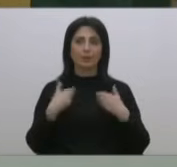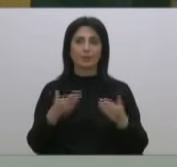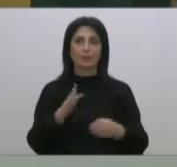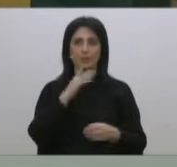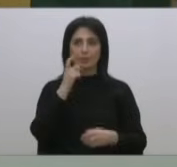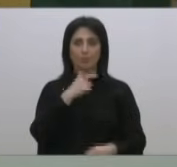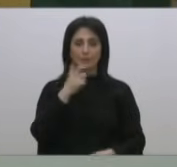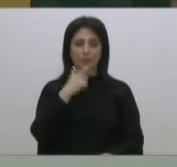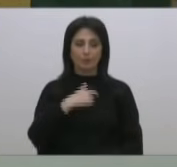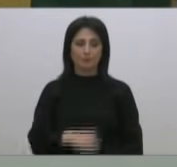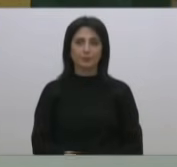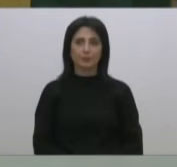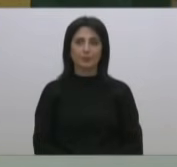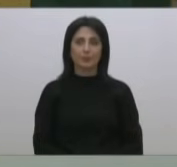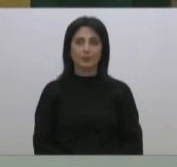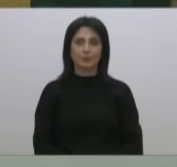მოგესალმებით, ქალბატონებო და ბატონებო.